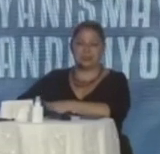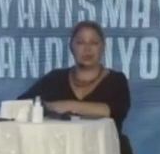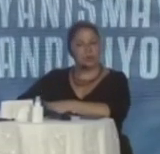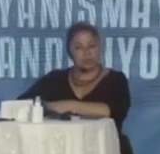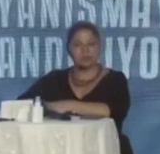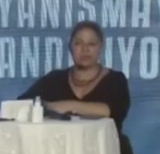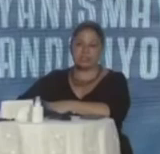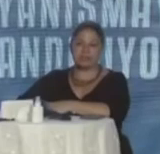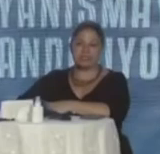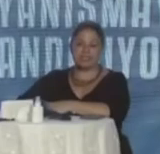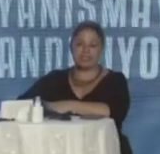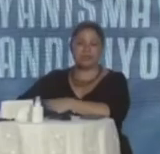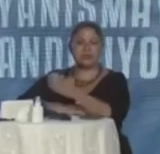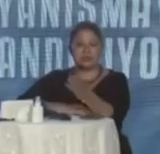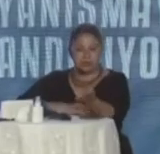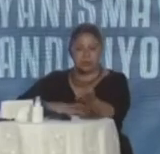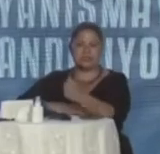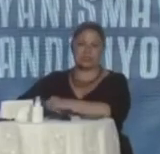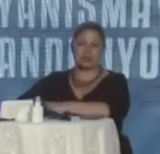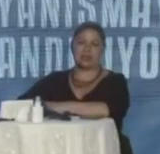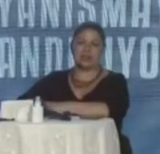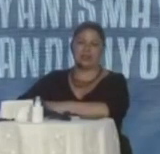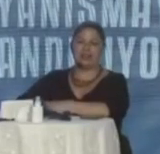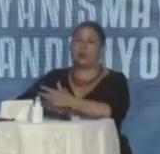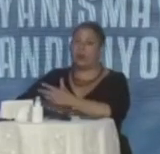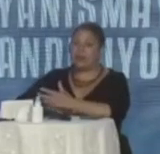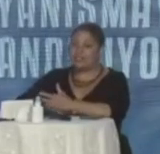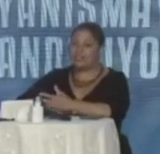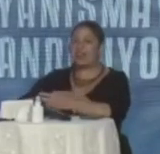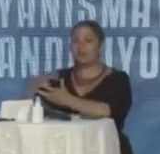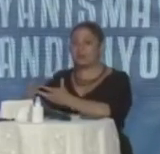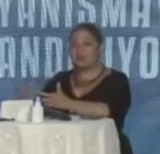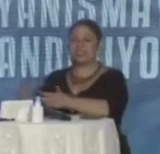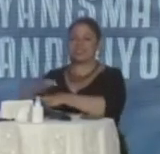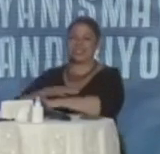ediyoruz. Olabileceğimize de inanıyoruz bu dayanışmayla, kooperatifler, küçük üreticiyle.